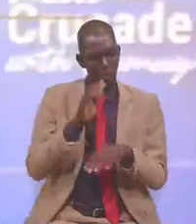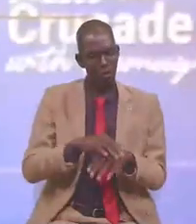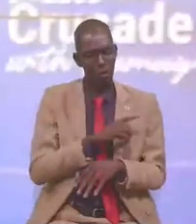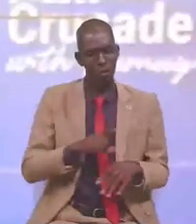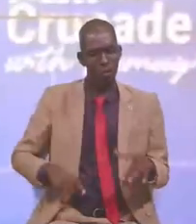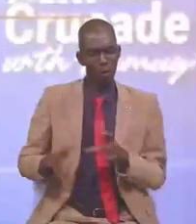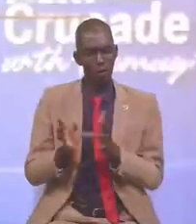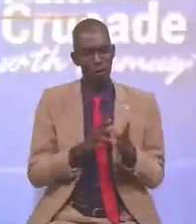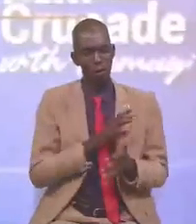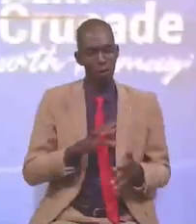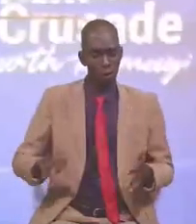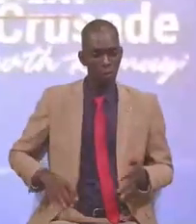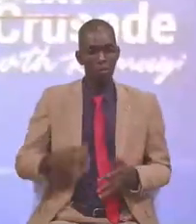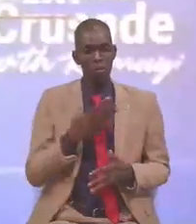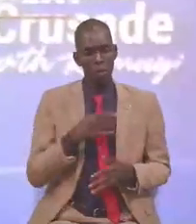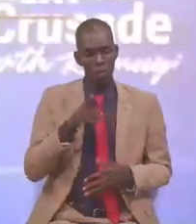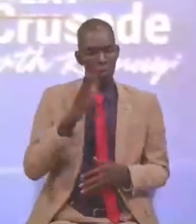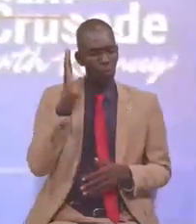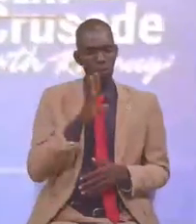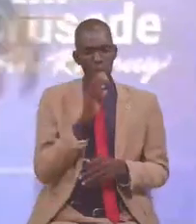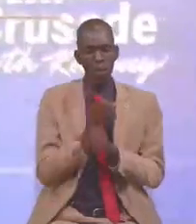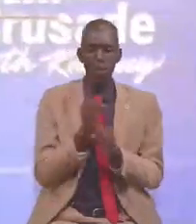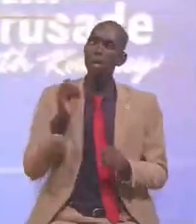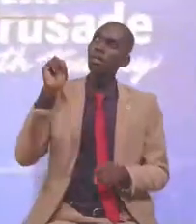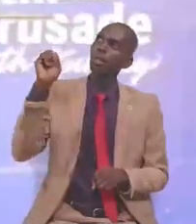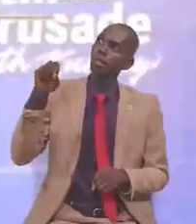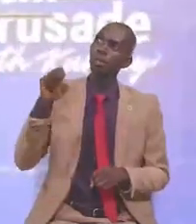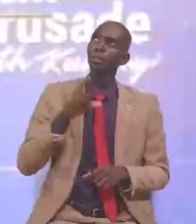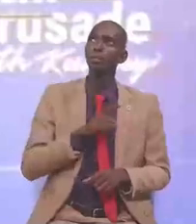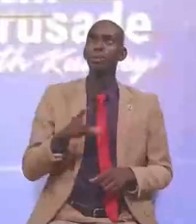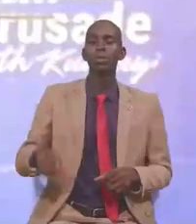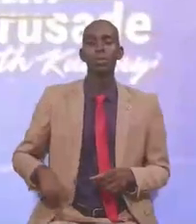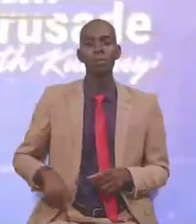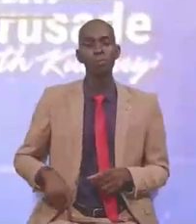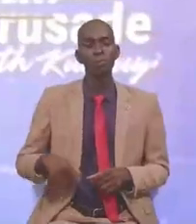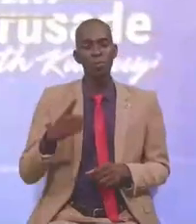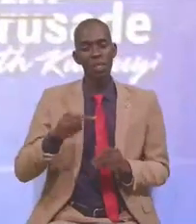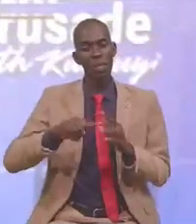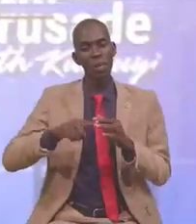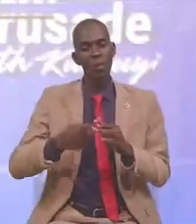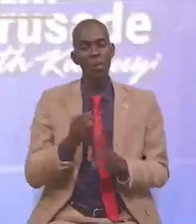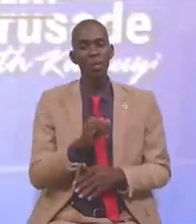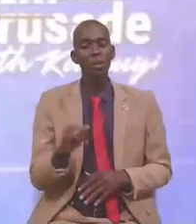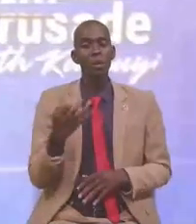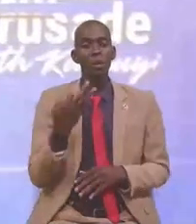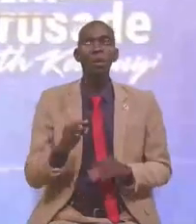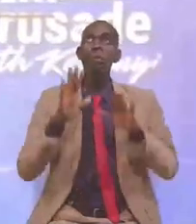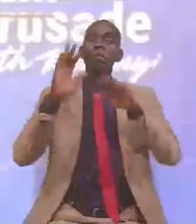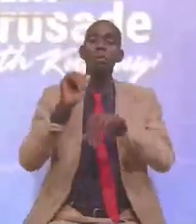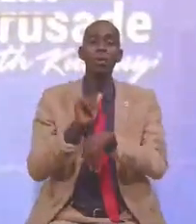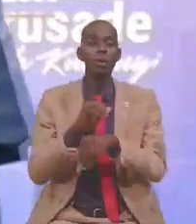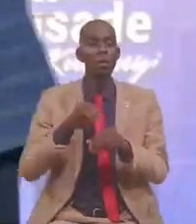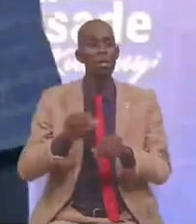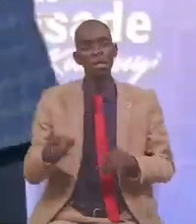Seigneur Jésus-Christ et vous serez sauvés, oui Seigneur. Le commencement des miracles dans une